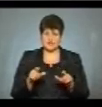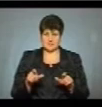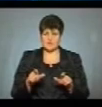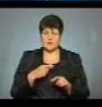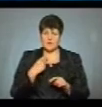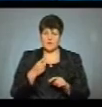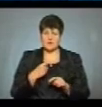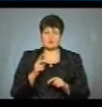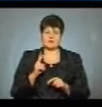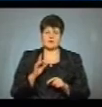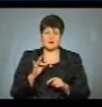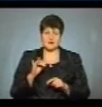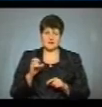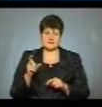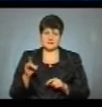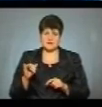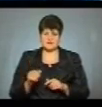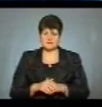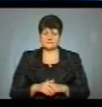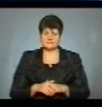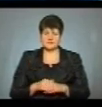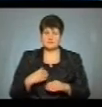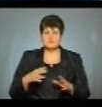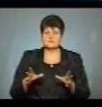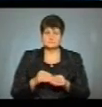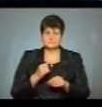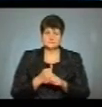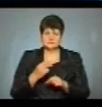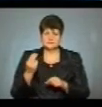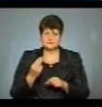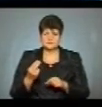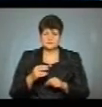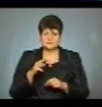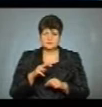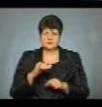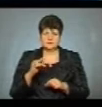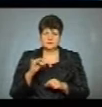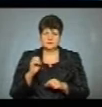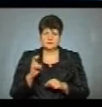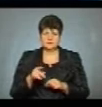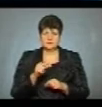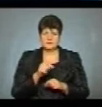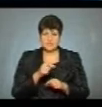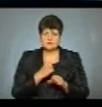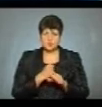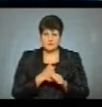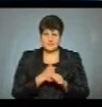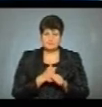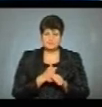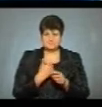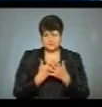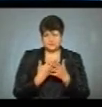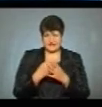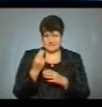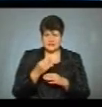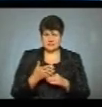каже краєзнавець Сергій Ткачов. Ми співпрацюємо з художницею Марічкою Юрчак, вона розробила ескіз,